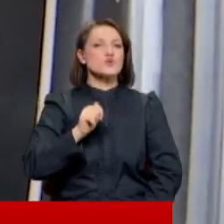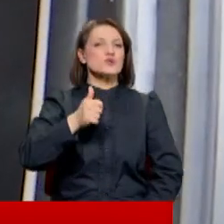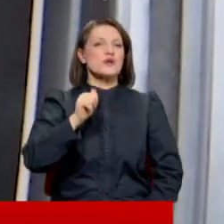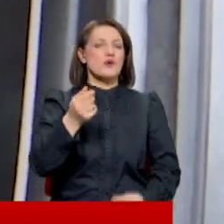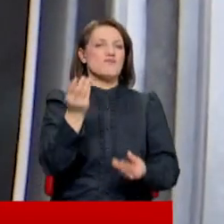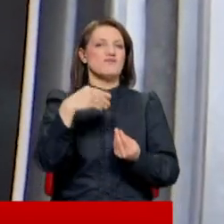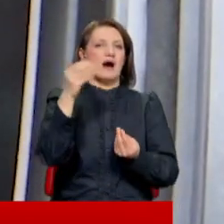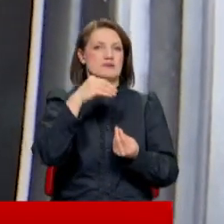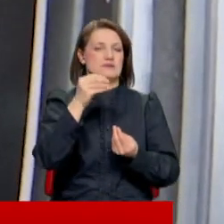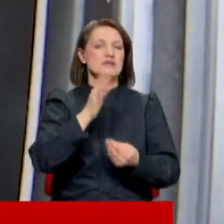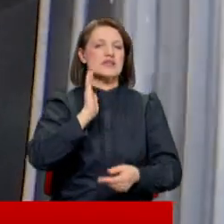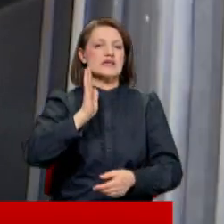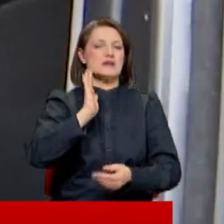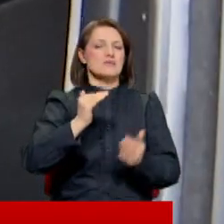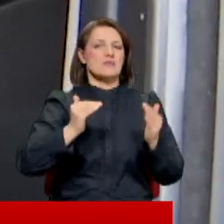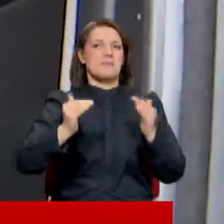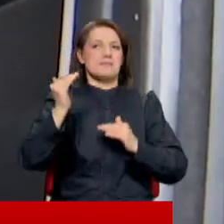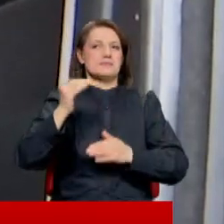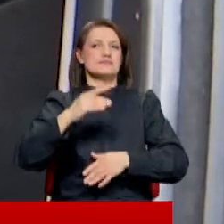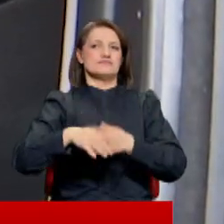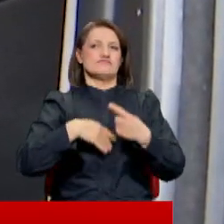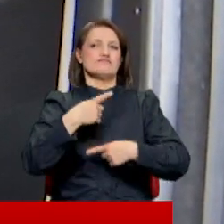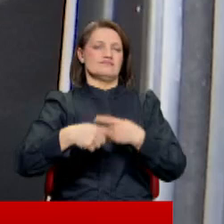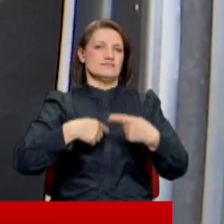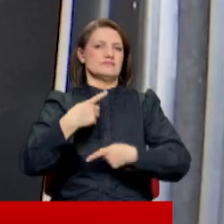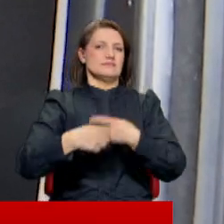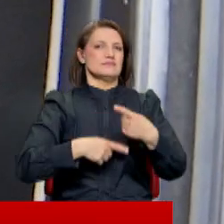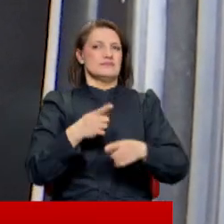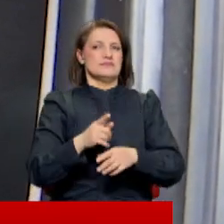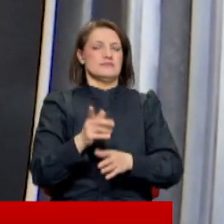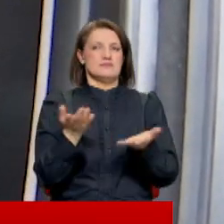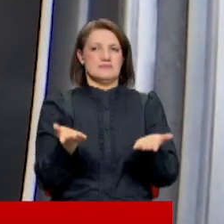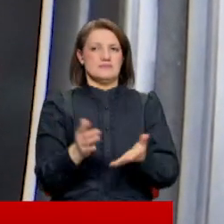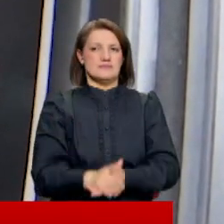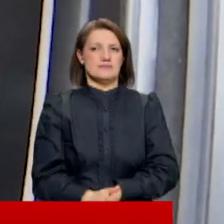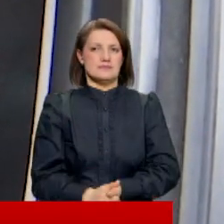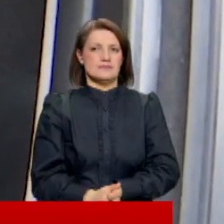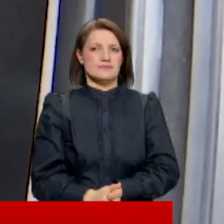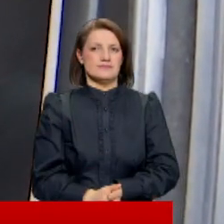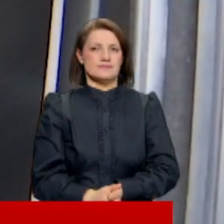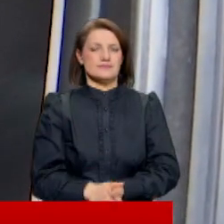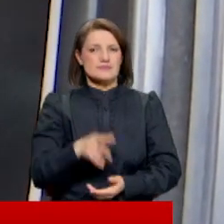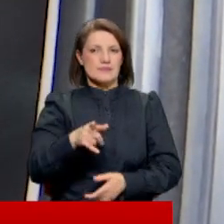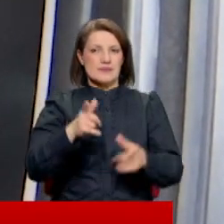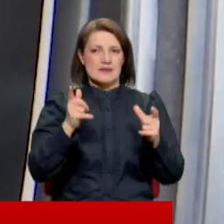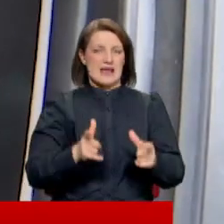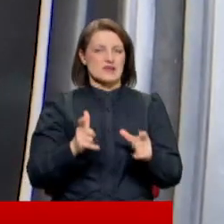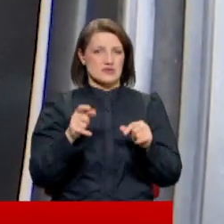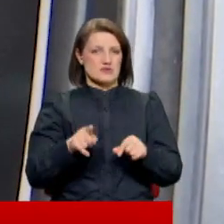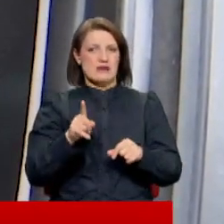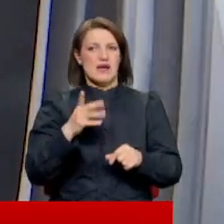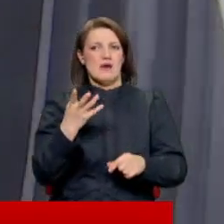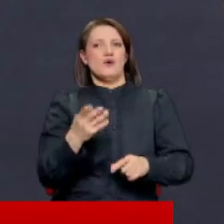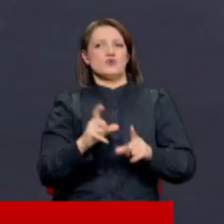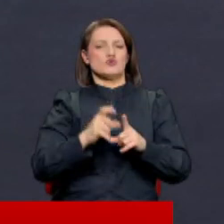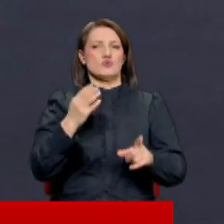güne faizi giderek artıyor takla attırmak denilen e kavramı gerçekleştiriyoruz ve yerleşik bir hal